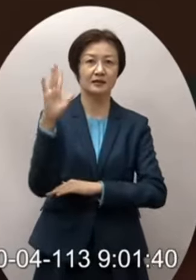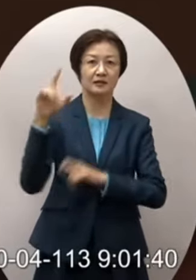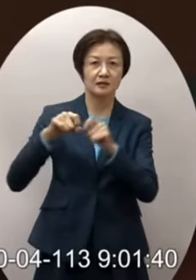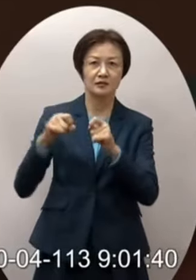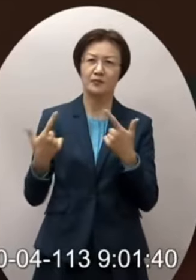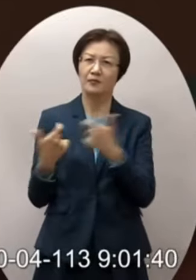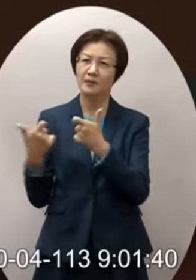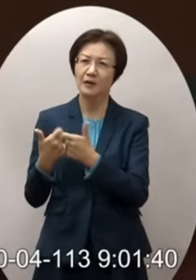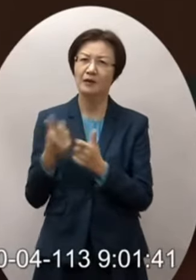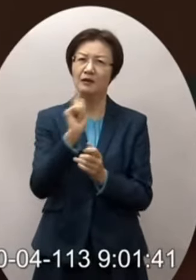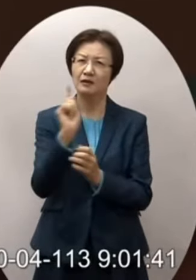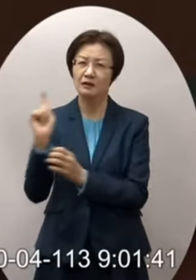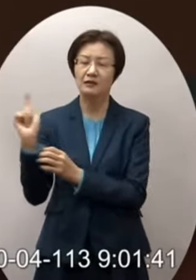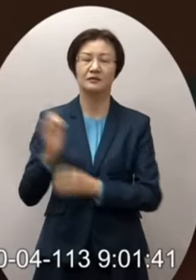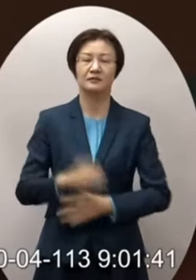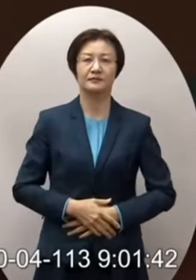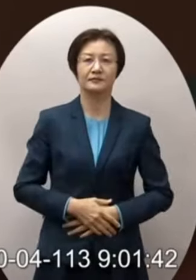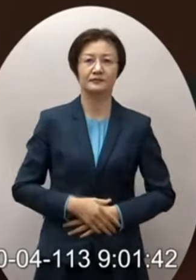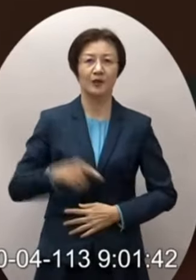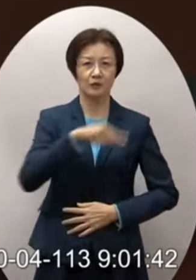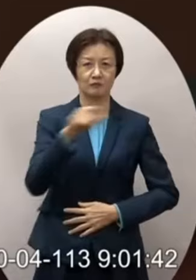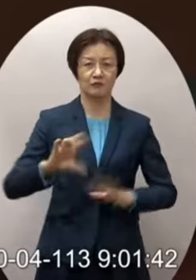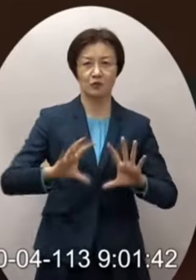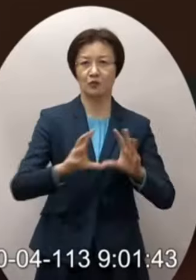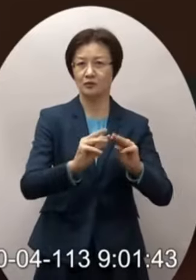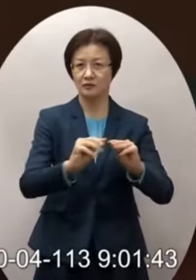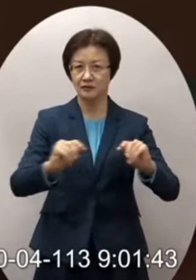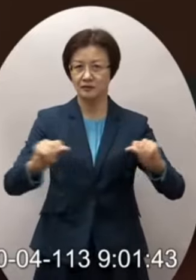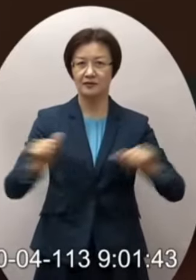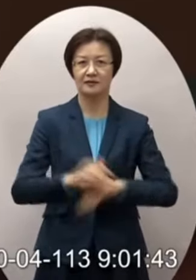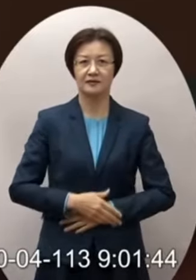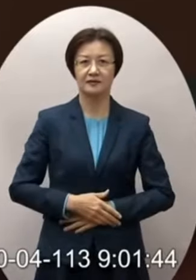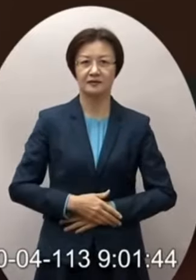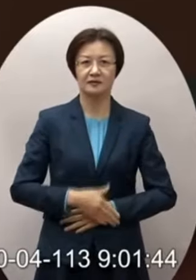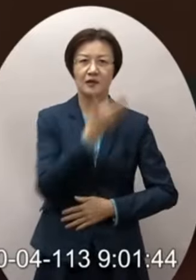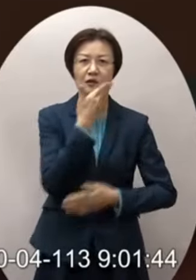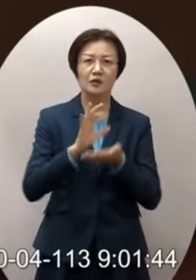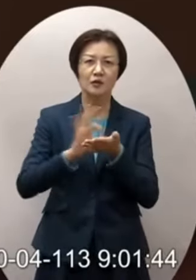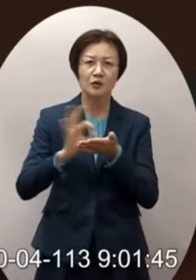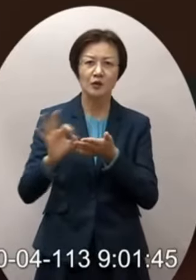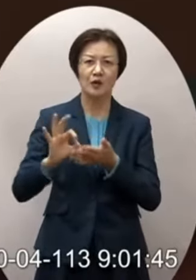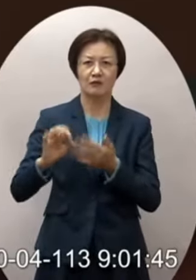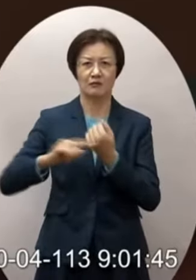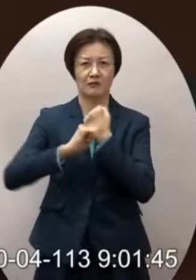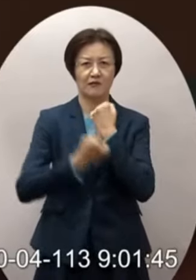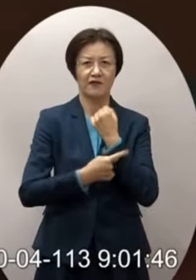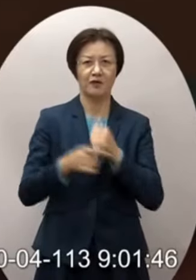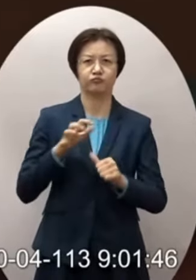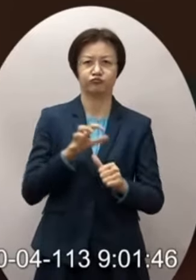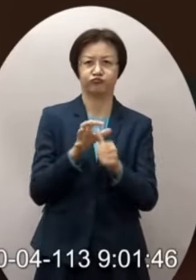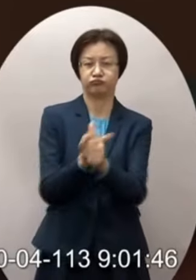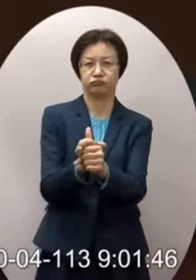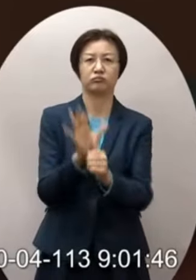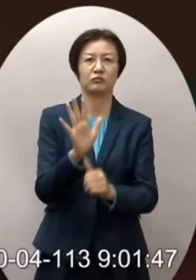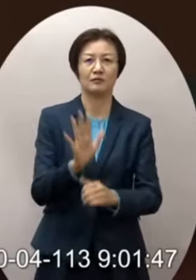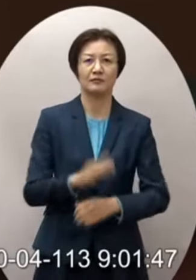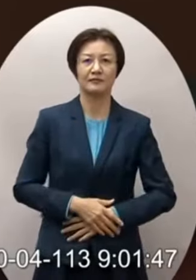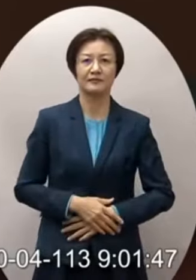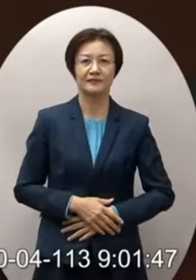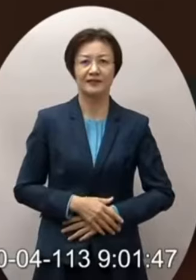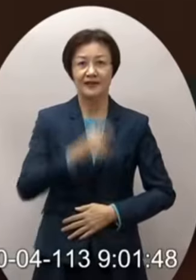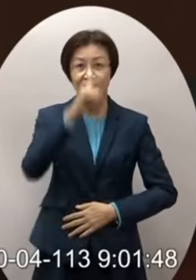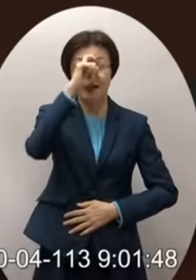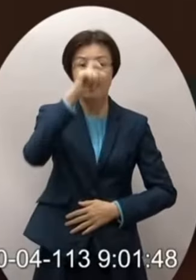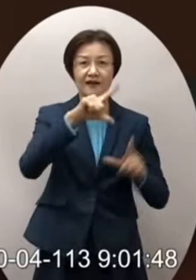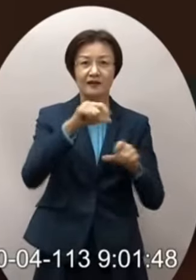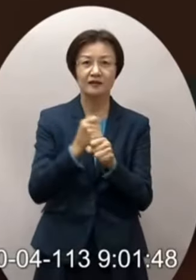政策等等的因素，我们的土地利用受到相关的法律的限制，为了要落